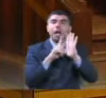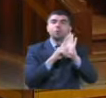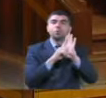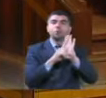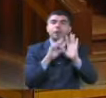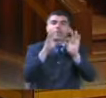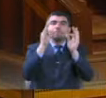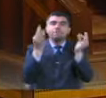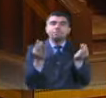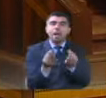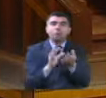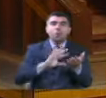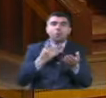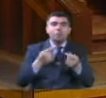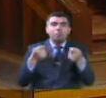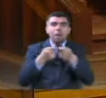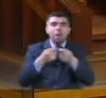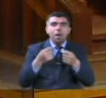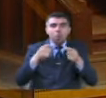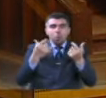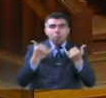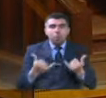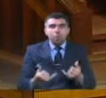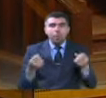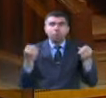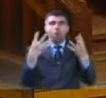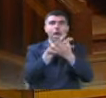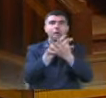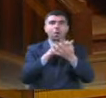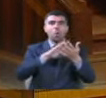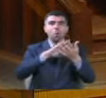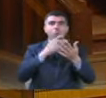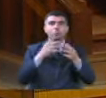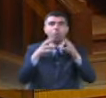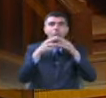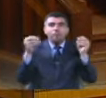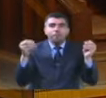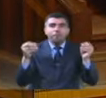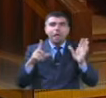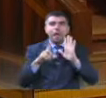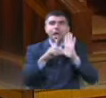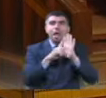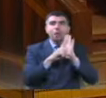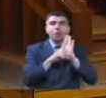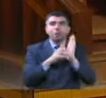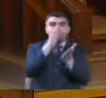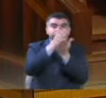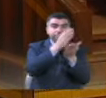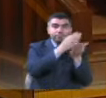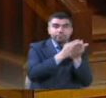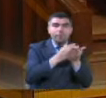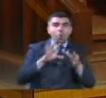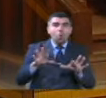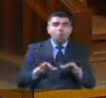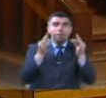هو غياب إرادة التفعيل والأجراء لمقتضيات الدستور خاصة الفصل 19. ما نلاحظه